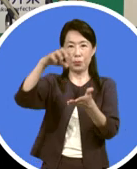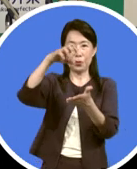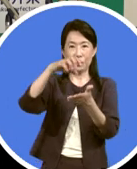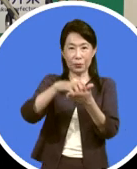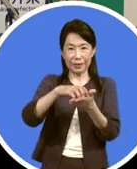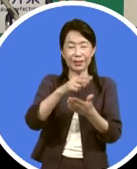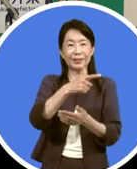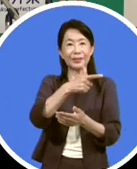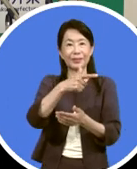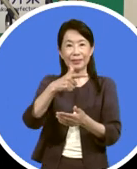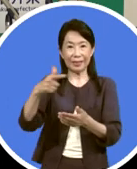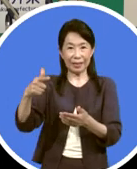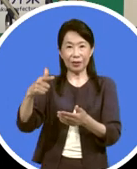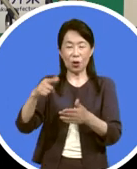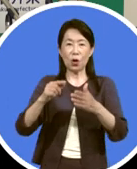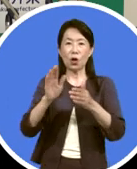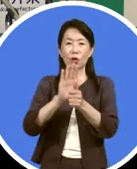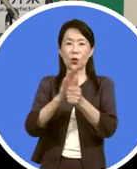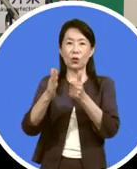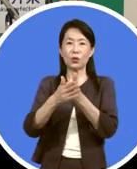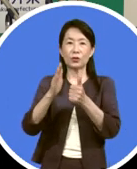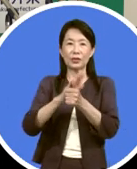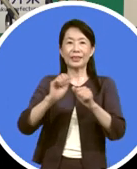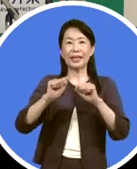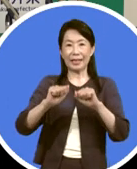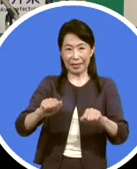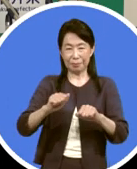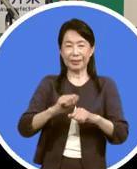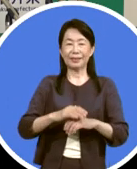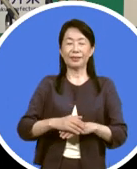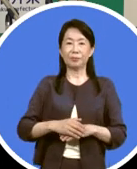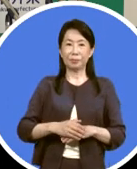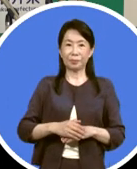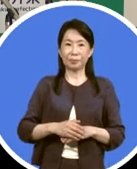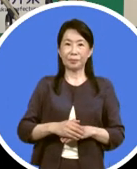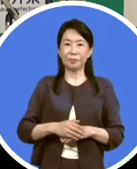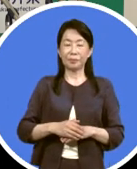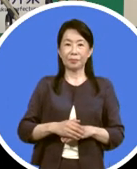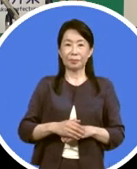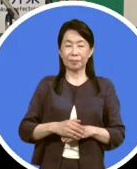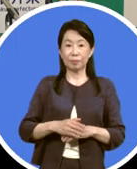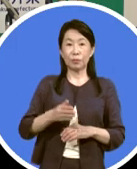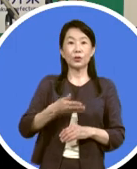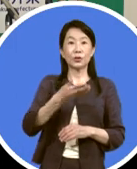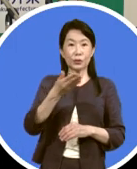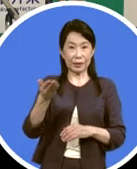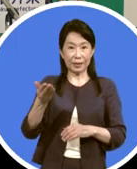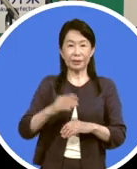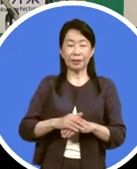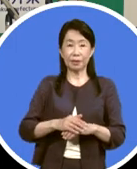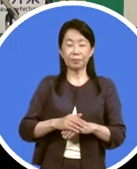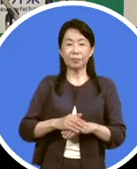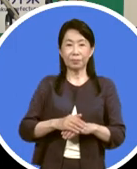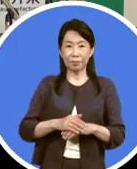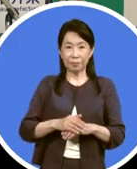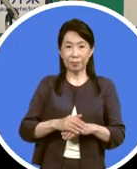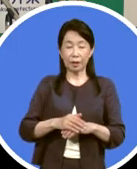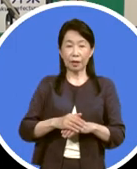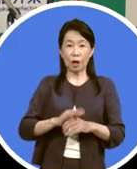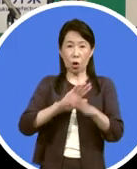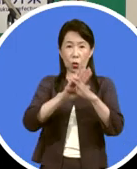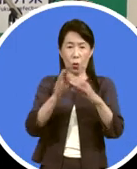まあこういったような事をですね a 協力してやっていきたいというふうに考えておりますそれから映さない